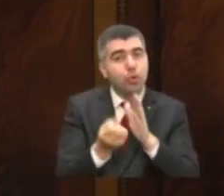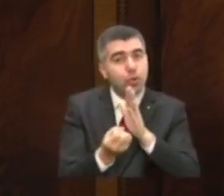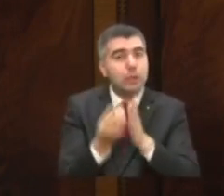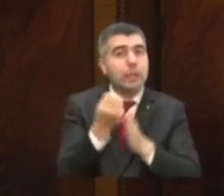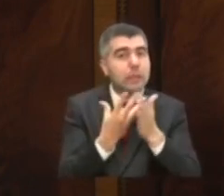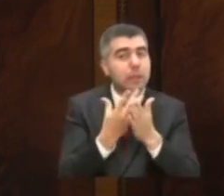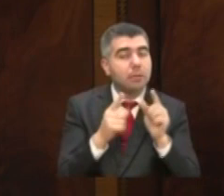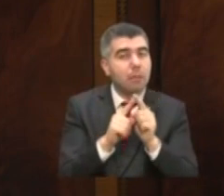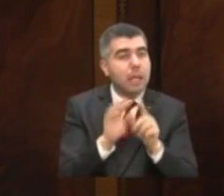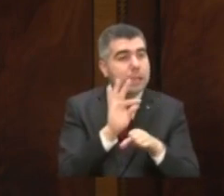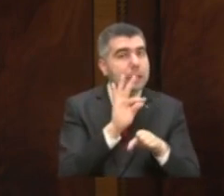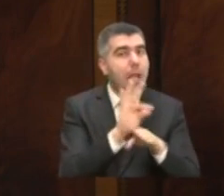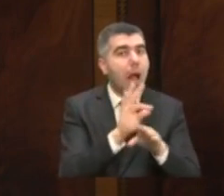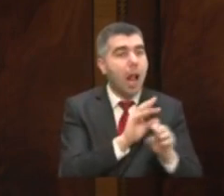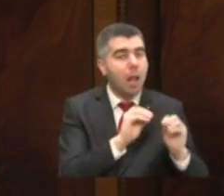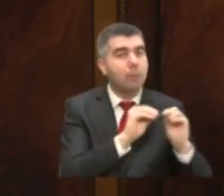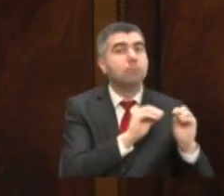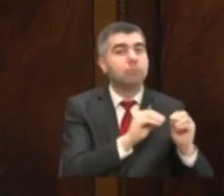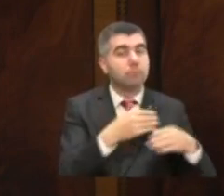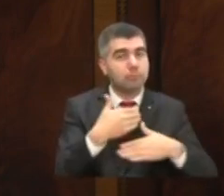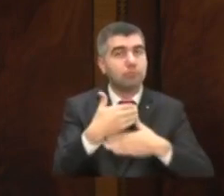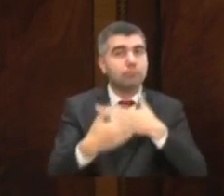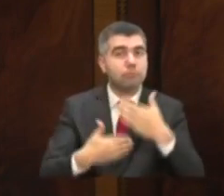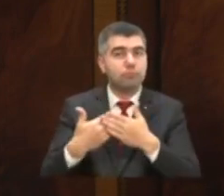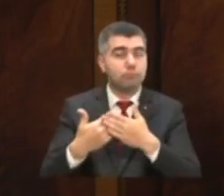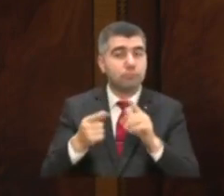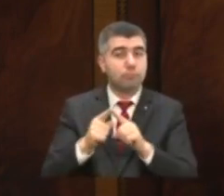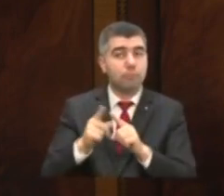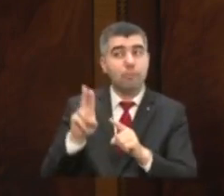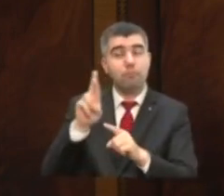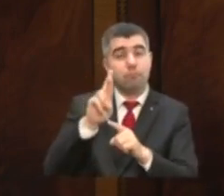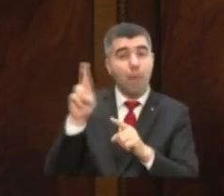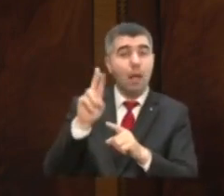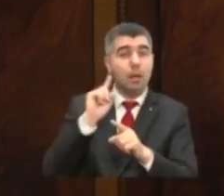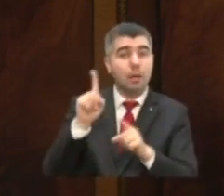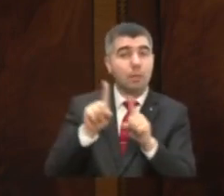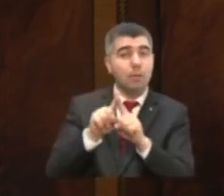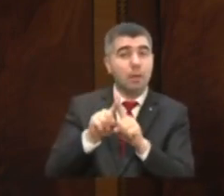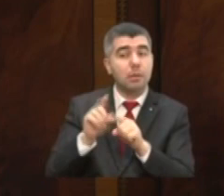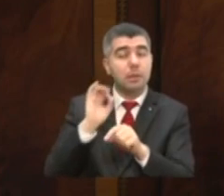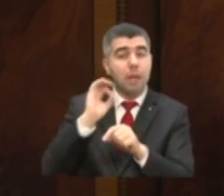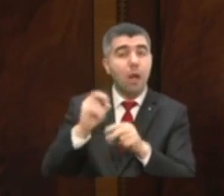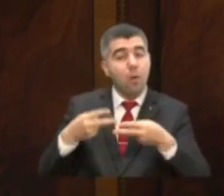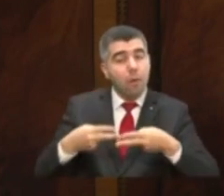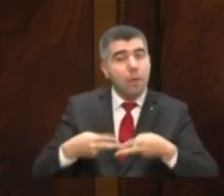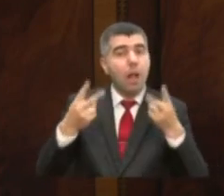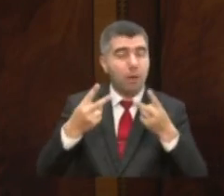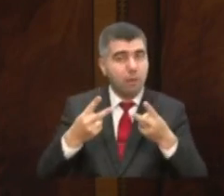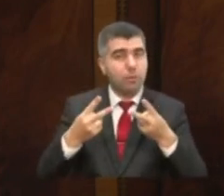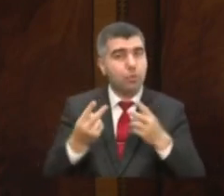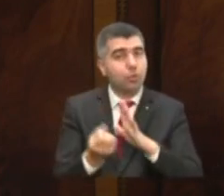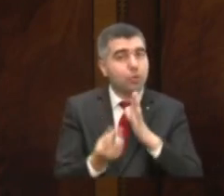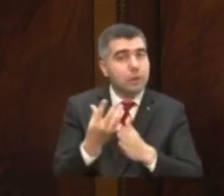المهني. وجلالة الملك يرعى هذا اليوم الدراسي، وقد أعطى توجيهه